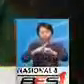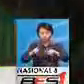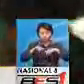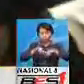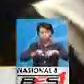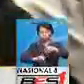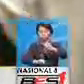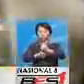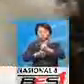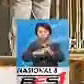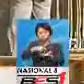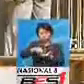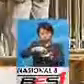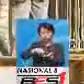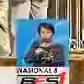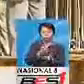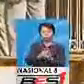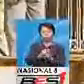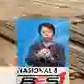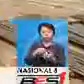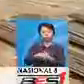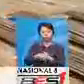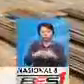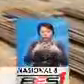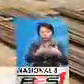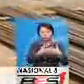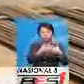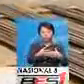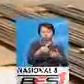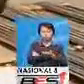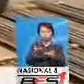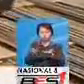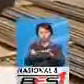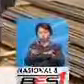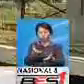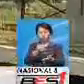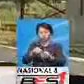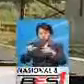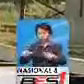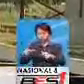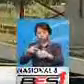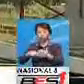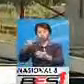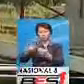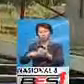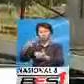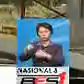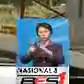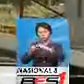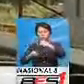terus disokong oleh perbelanjaan modal dalam sektor perkilangan dan perkhidmatan serta pelaksanaan projek-projek